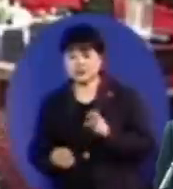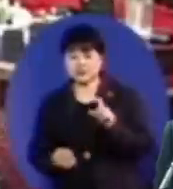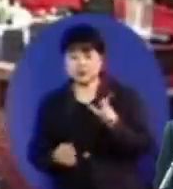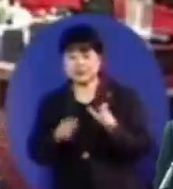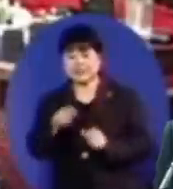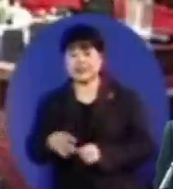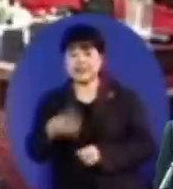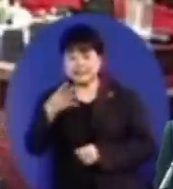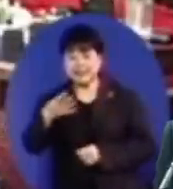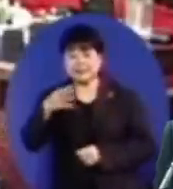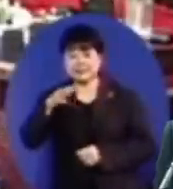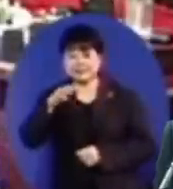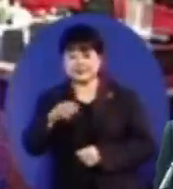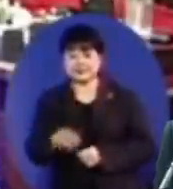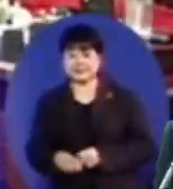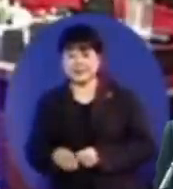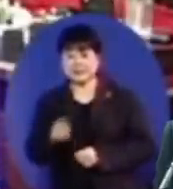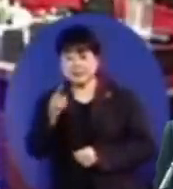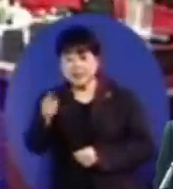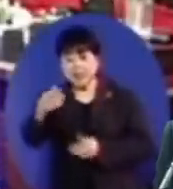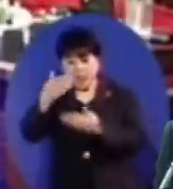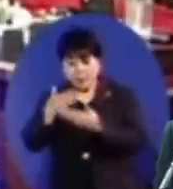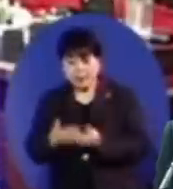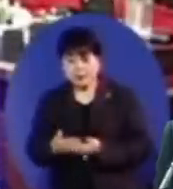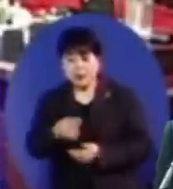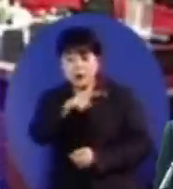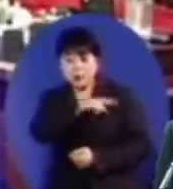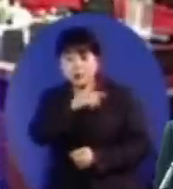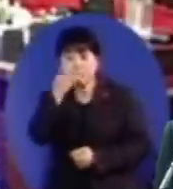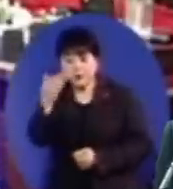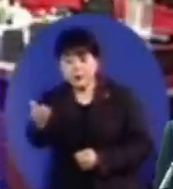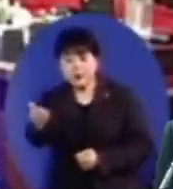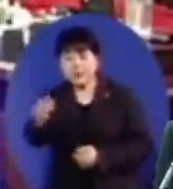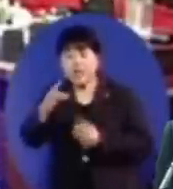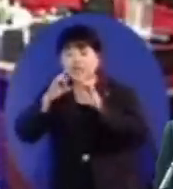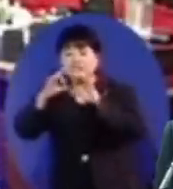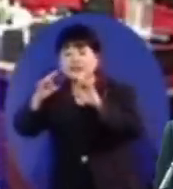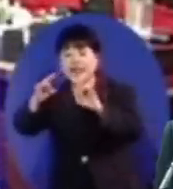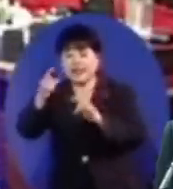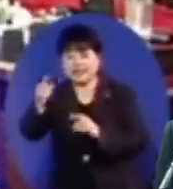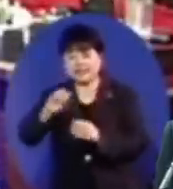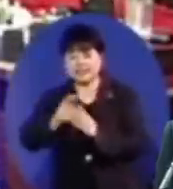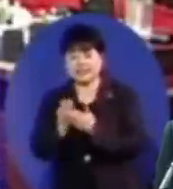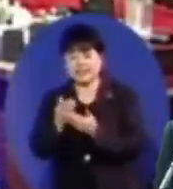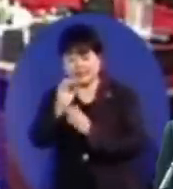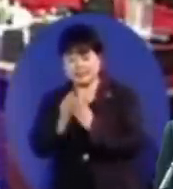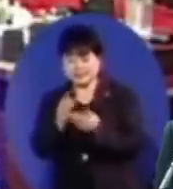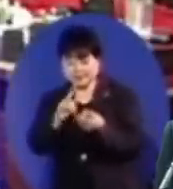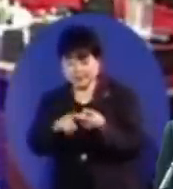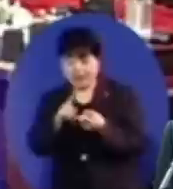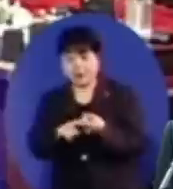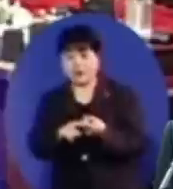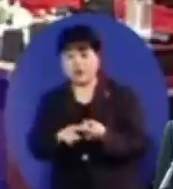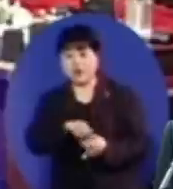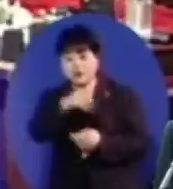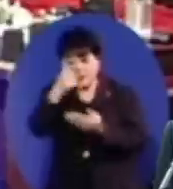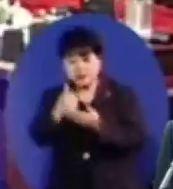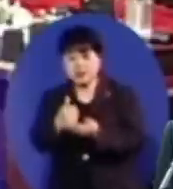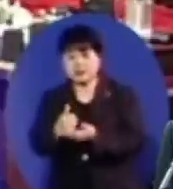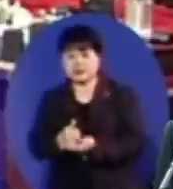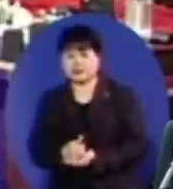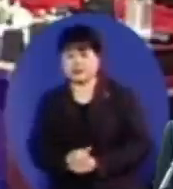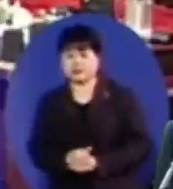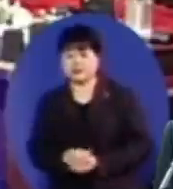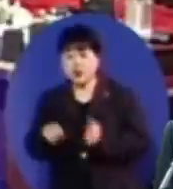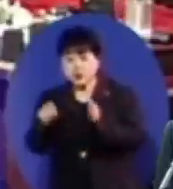4절에 내가 받은 것을 너희 먼저 너희에게 전하였노니 이는 성경대로 그리스도께서 우리 죄를 위하여